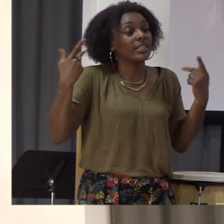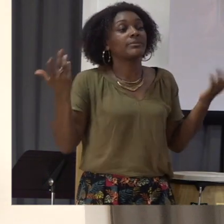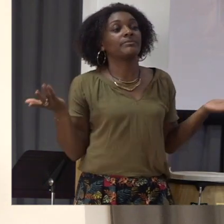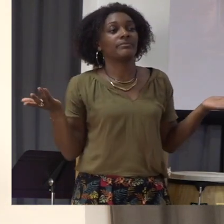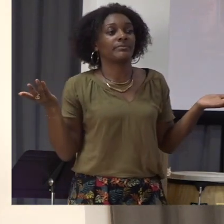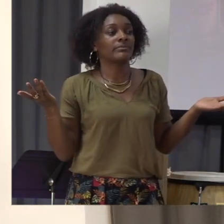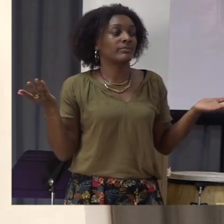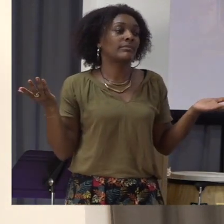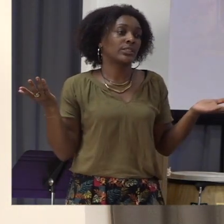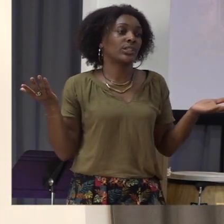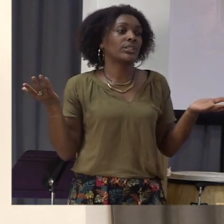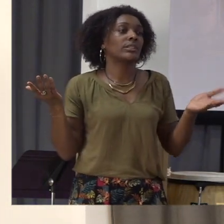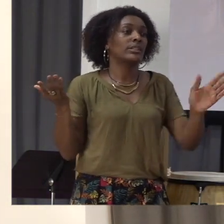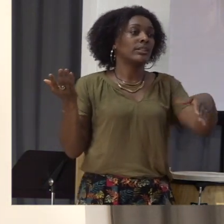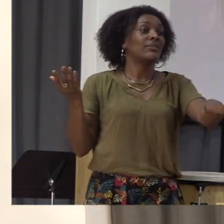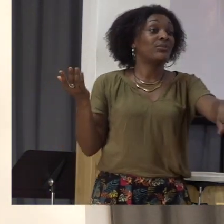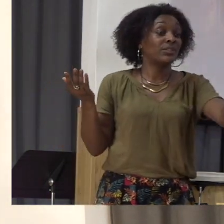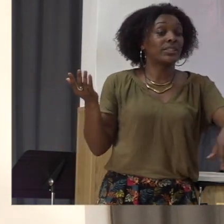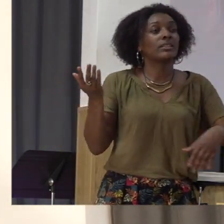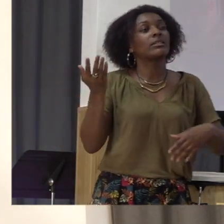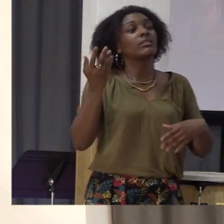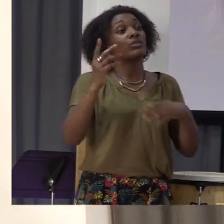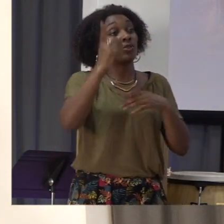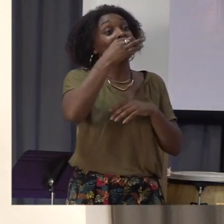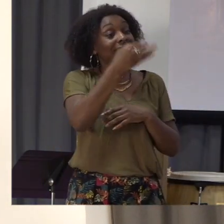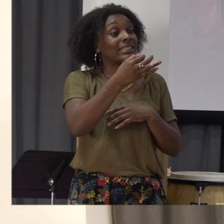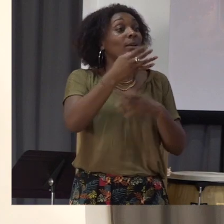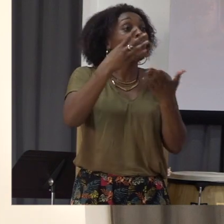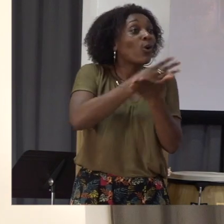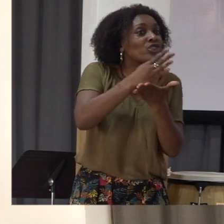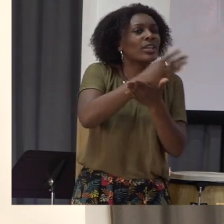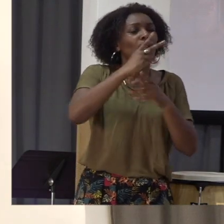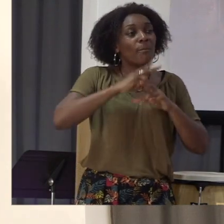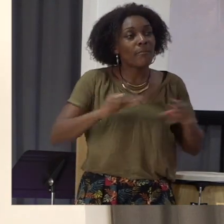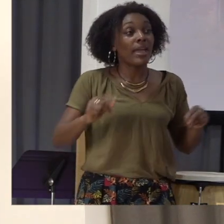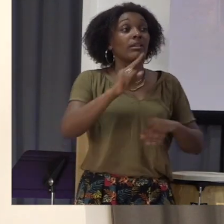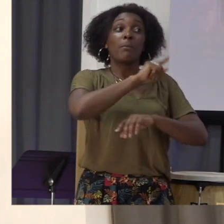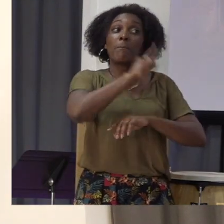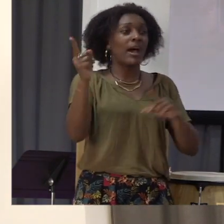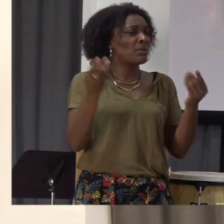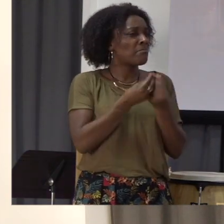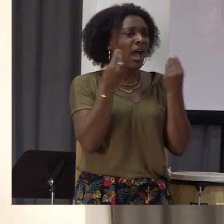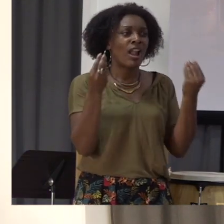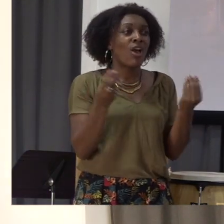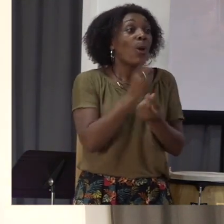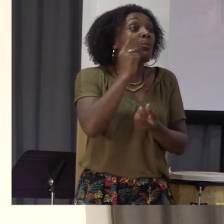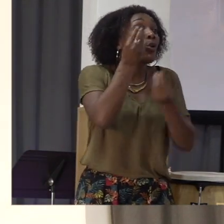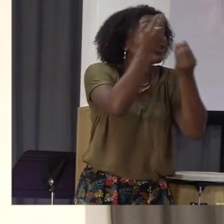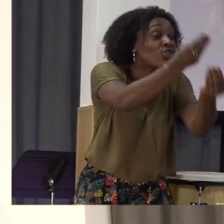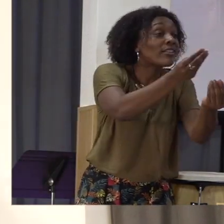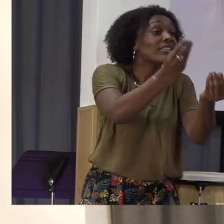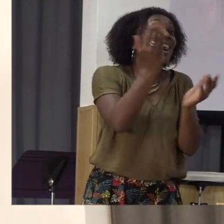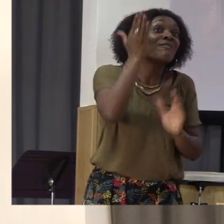Dieu. J'ai déjà formé des projets sur vous, dit l'Éternel, projets de paix et non de malheur, afin de vous donner